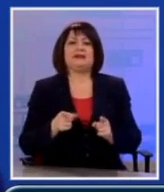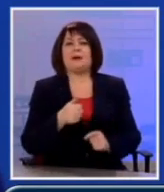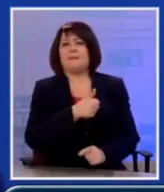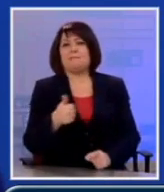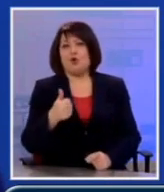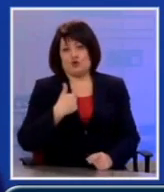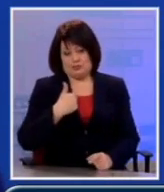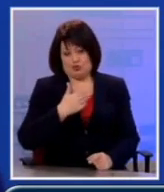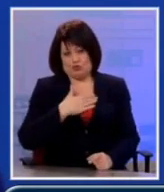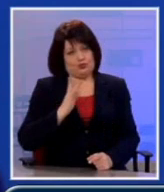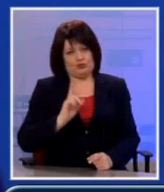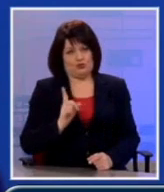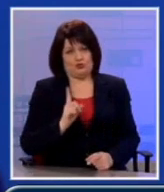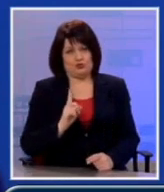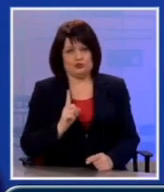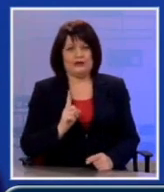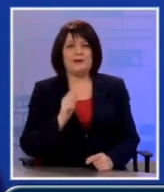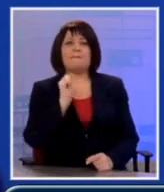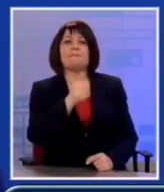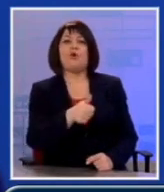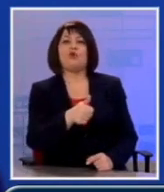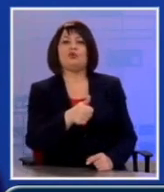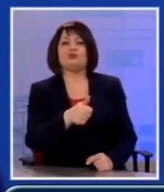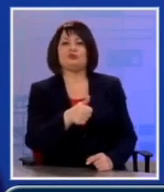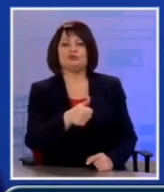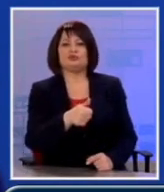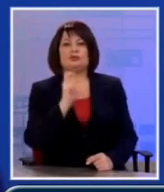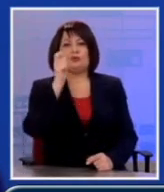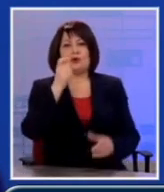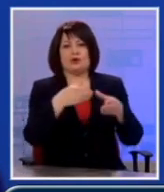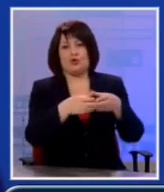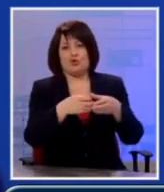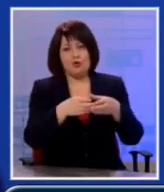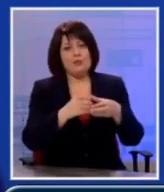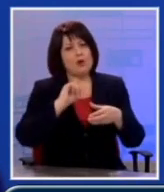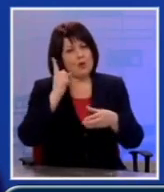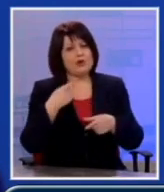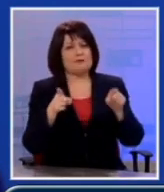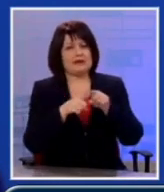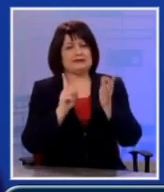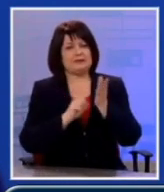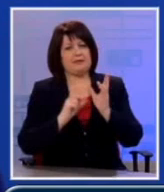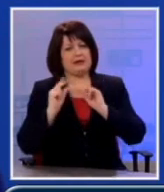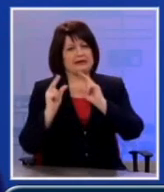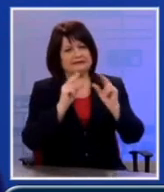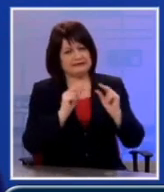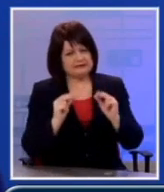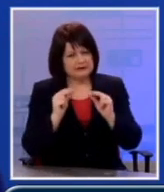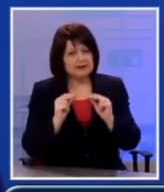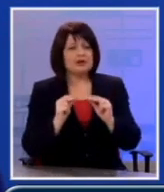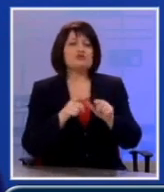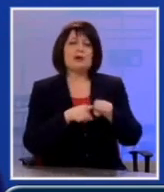η Πρόεδρος, ούτε θα την πάρει μονομερός οποιαδήποτε κοινοβουλευτική ομάδα. Αυτή είναι μία απόφαση που πρέπει να συζητηθεί στο Κοινοβούλιο, γιατί